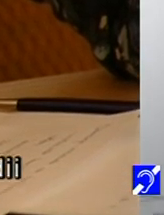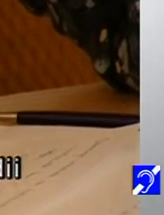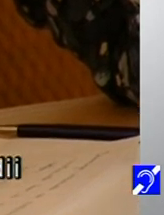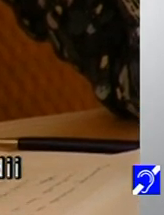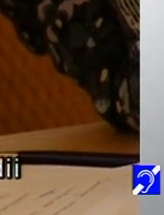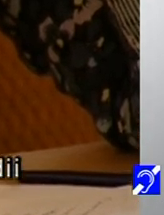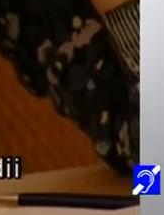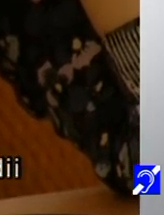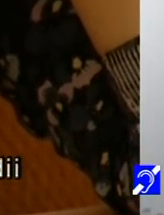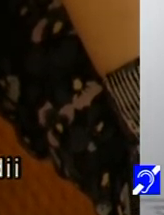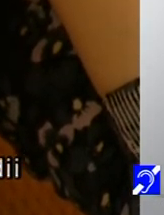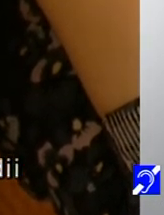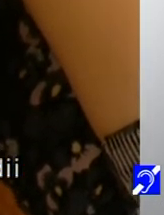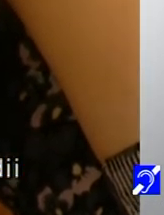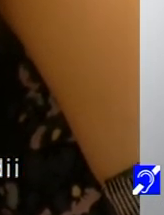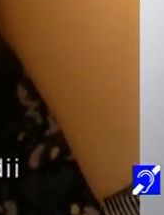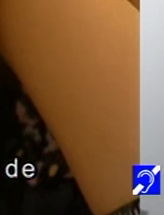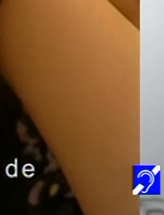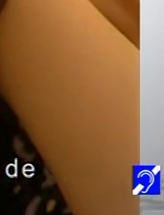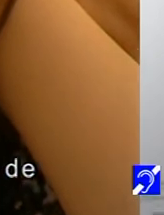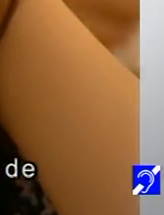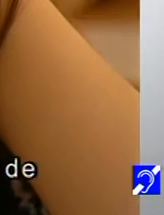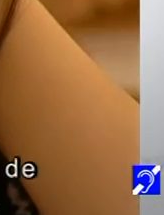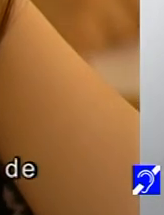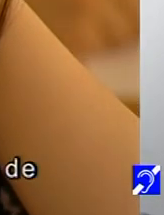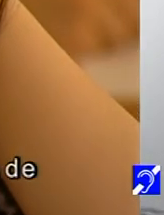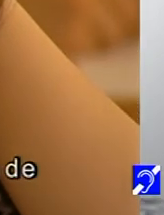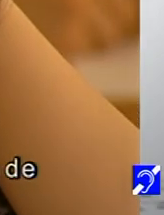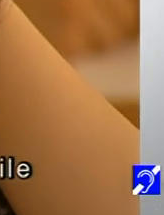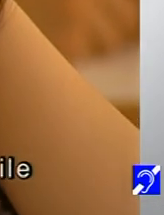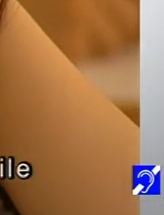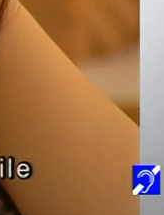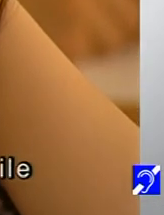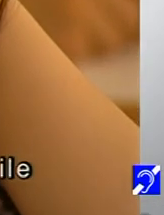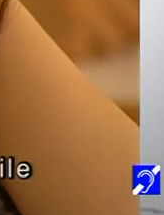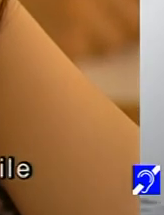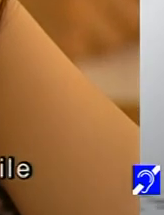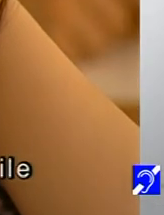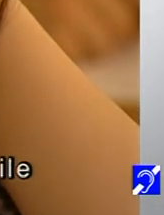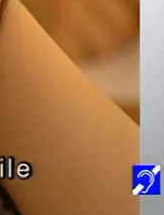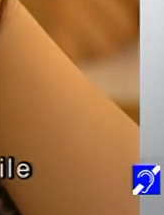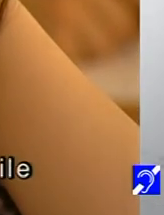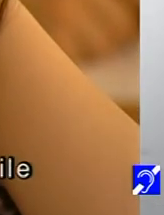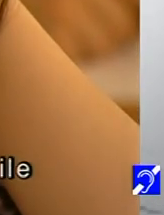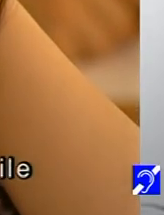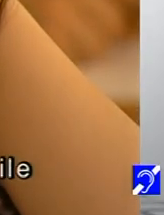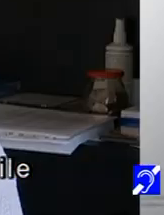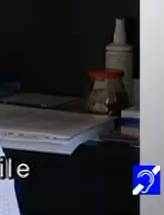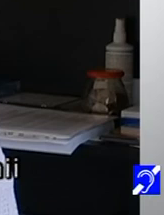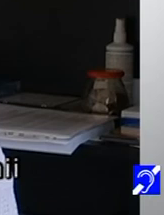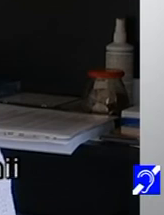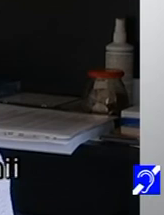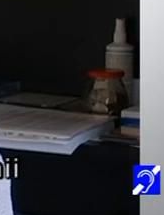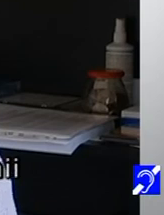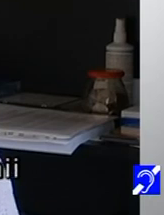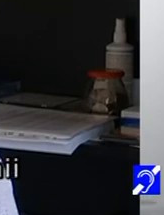den Alumnis der Europastudien sowie die Informationen über die Arbeitsmöglichkeiten der Alumnis nach dem Abschluss ihres Studiums.